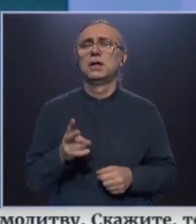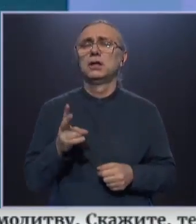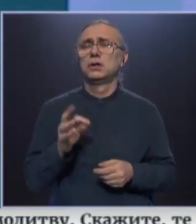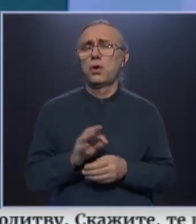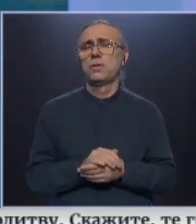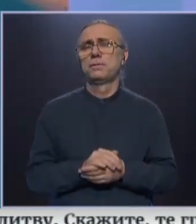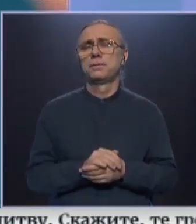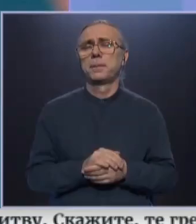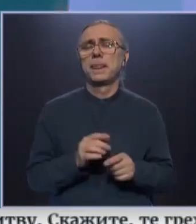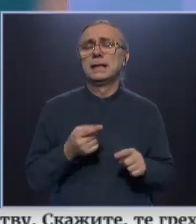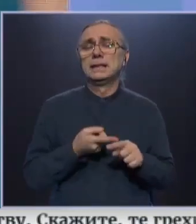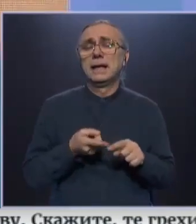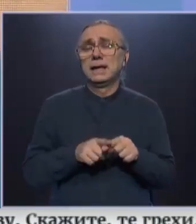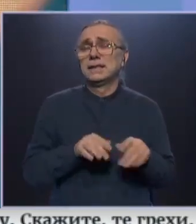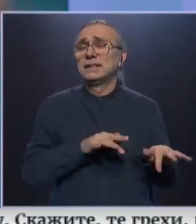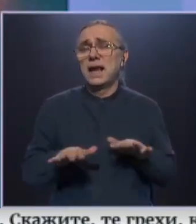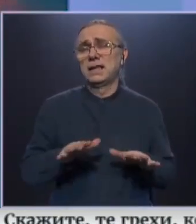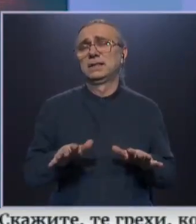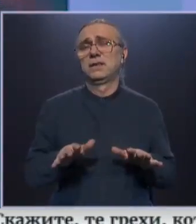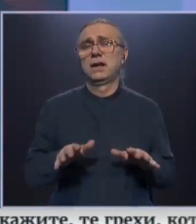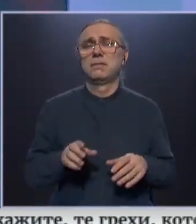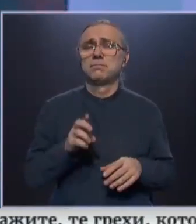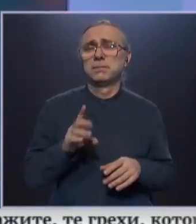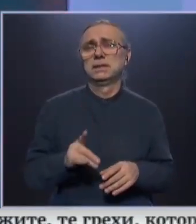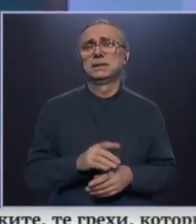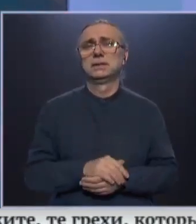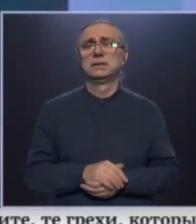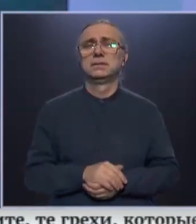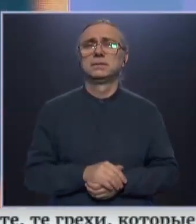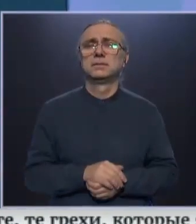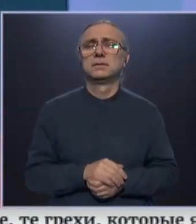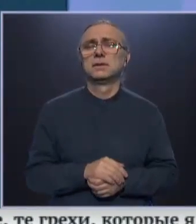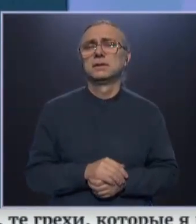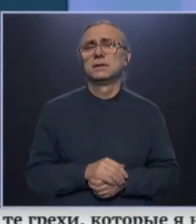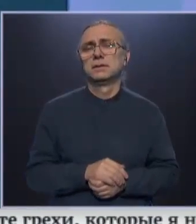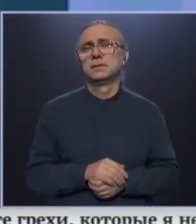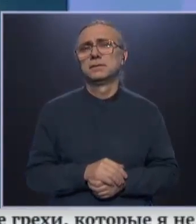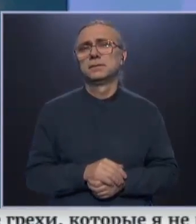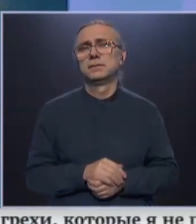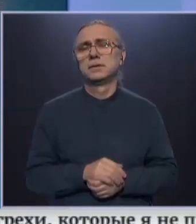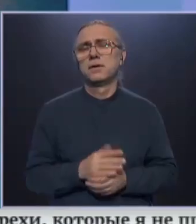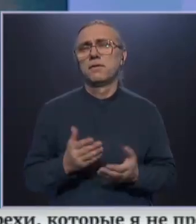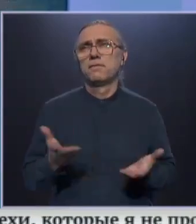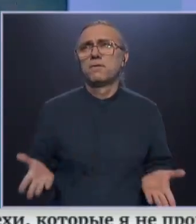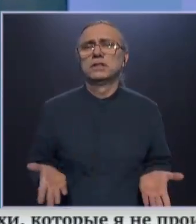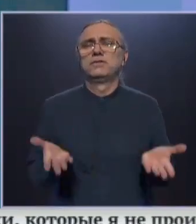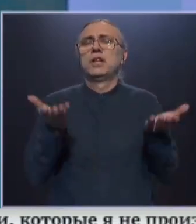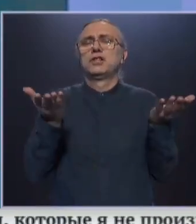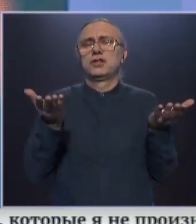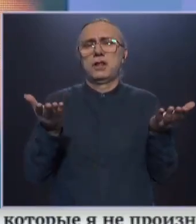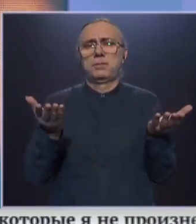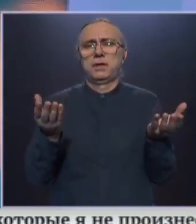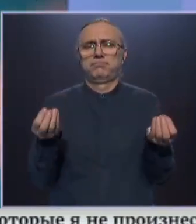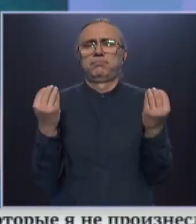это действие, оно бы, не знаю, мне кажется, не просто бы возвеличило бы компанию, да,